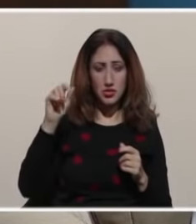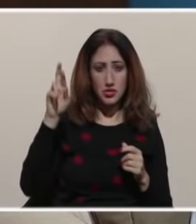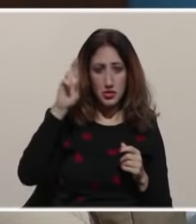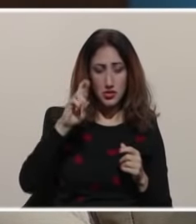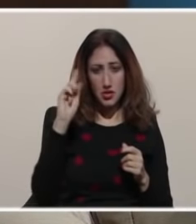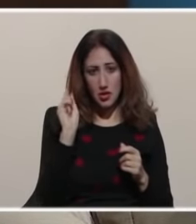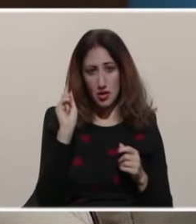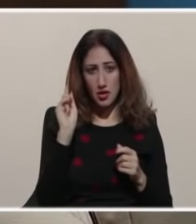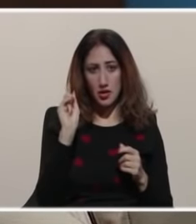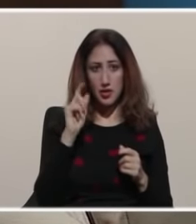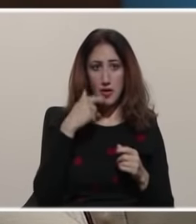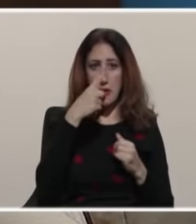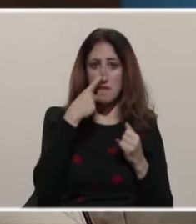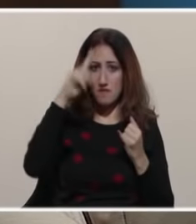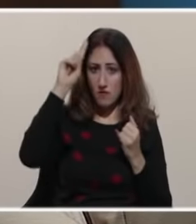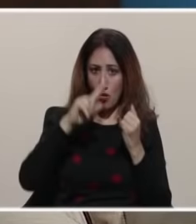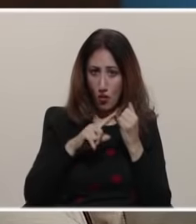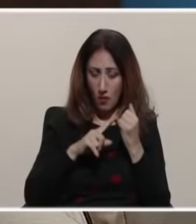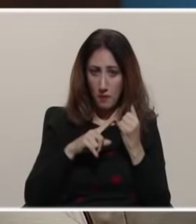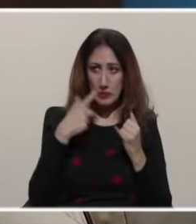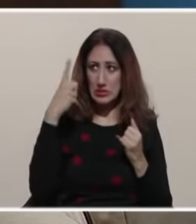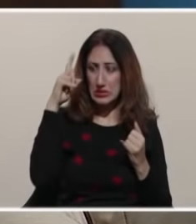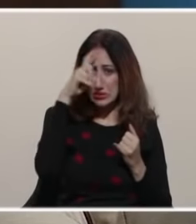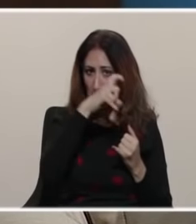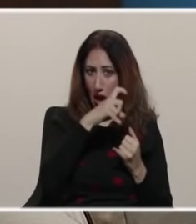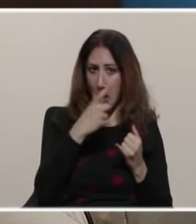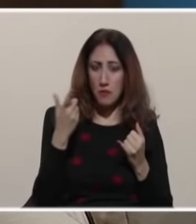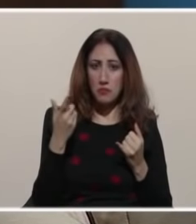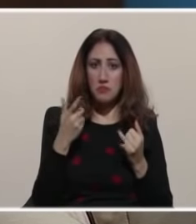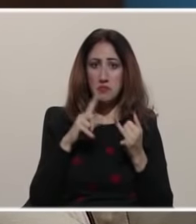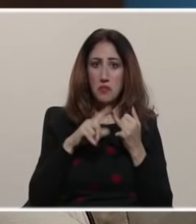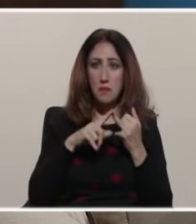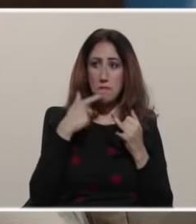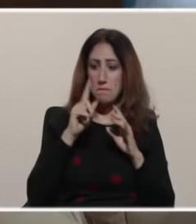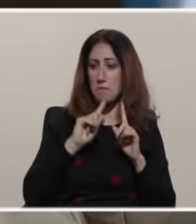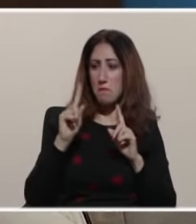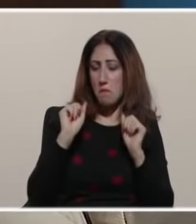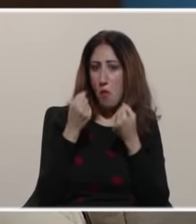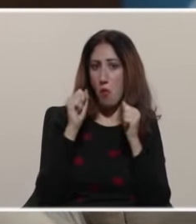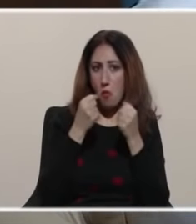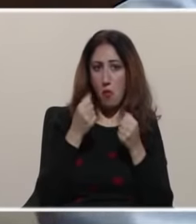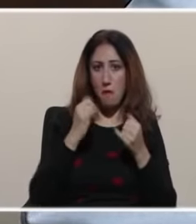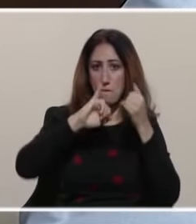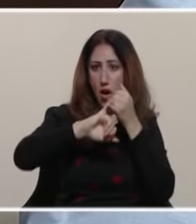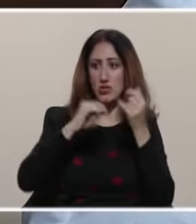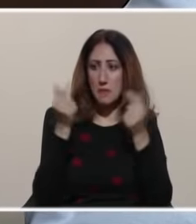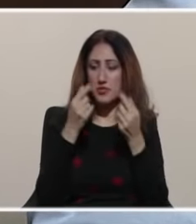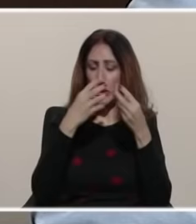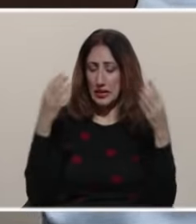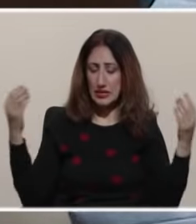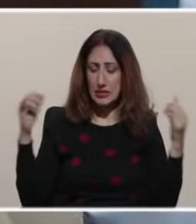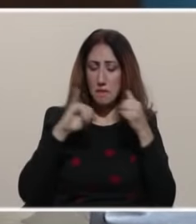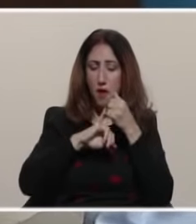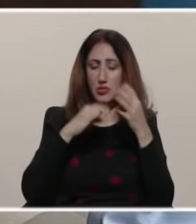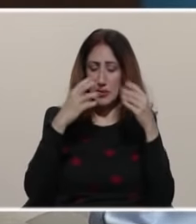ايه؟ المتكبر الغليظ الجموع المنوع المخاصم.